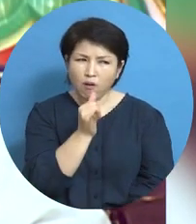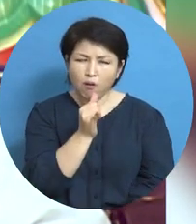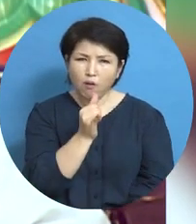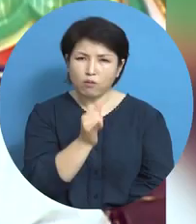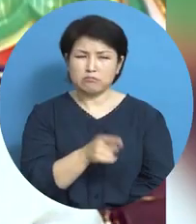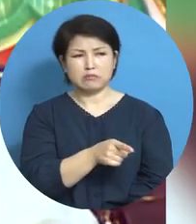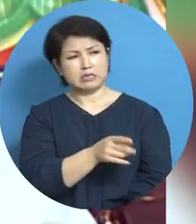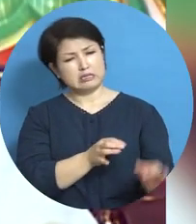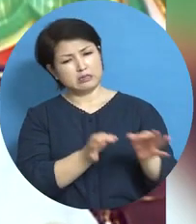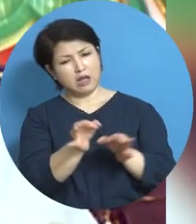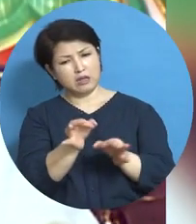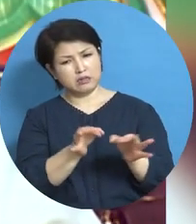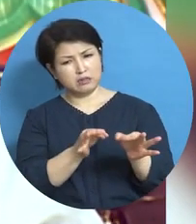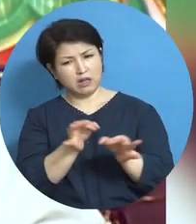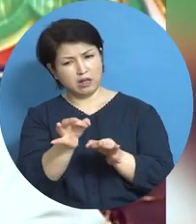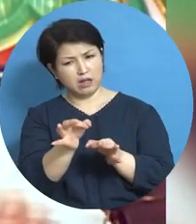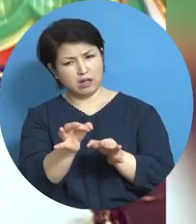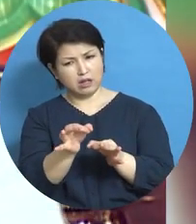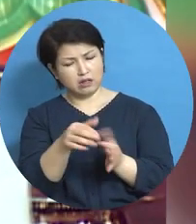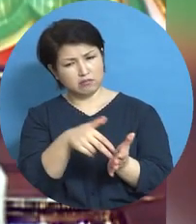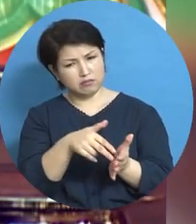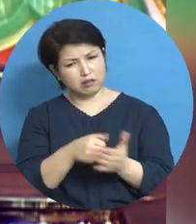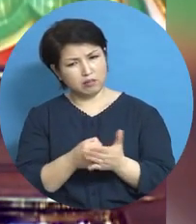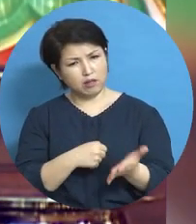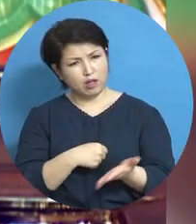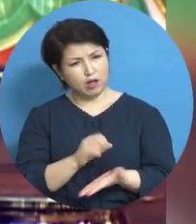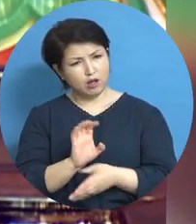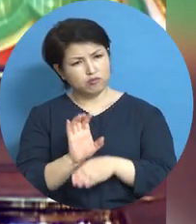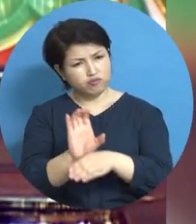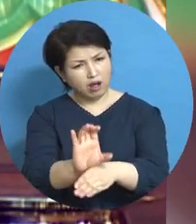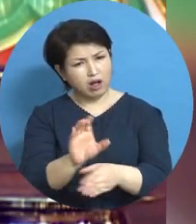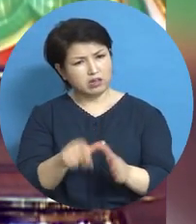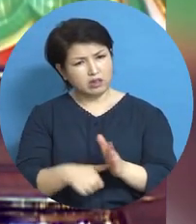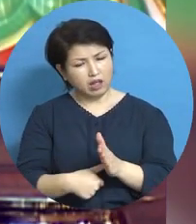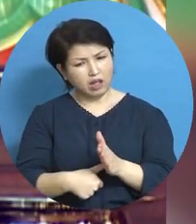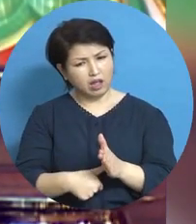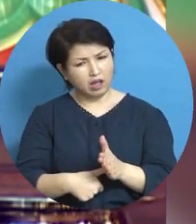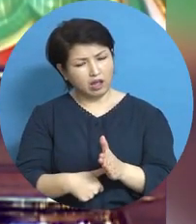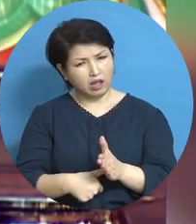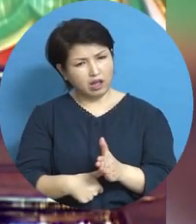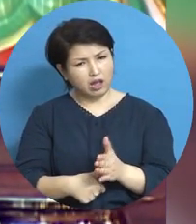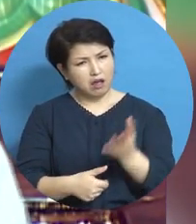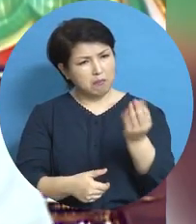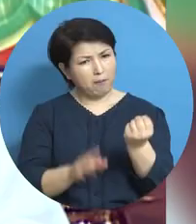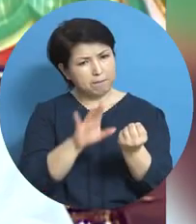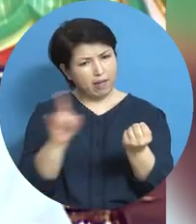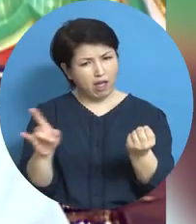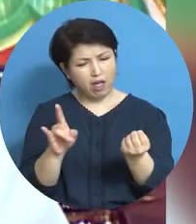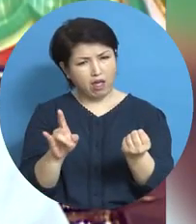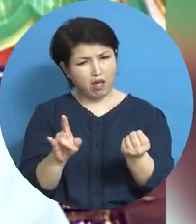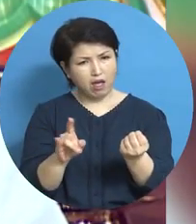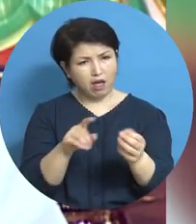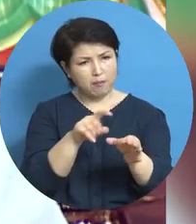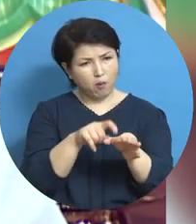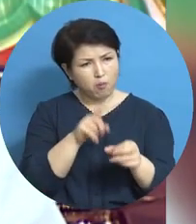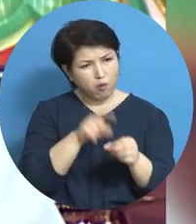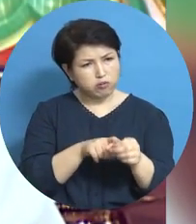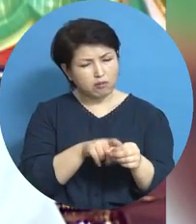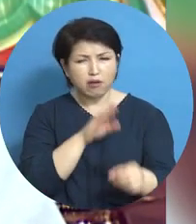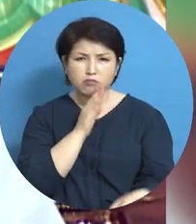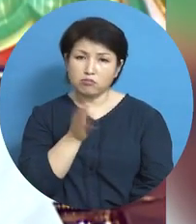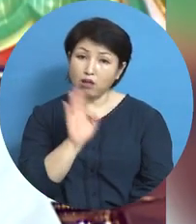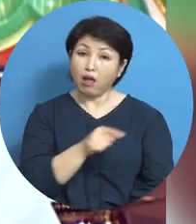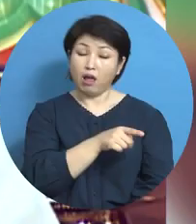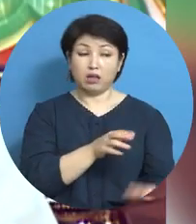장사꾼이 뭐 투자를 할 때는 몇배 돈이 벌려야 되잖아요. 그런데 이 장사꾼이 하는 얘기가